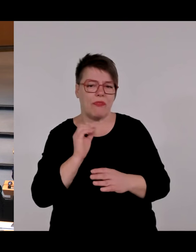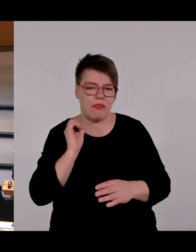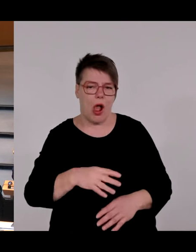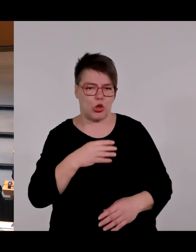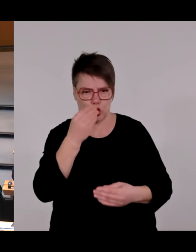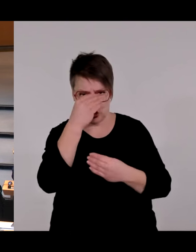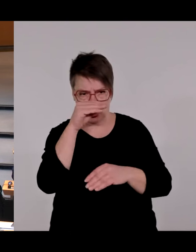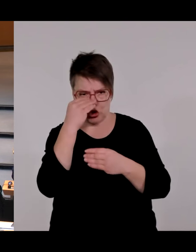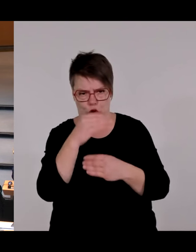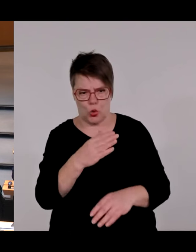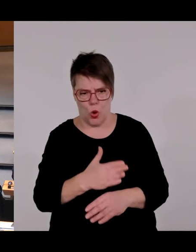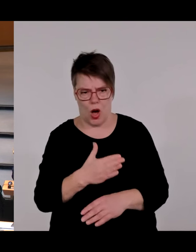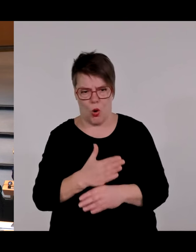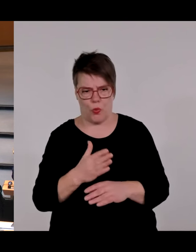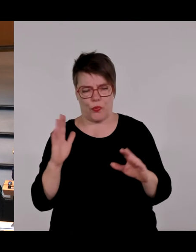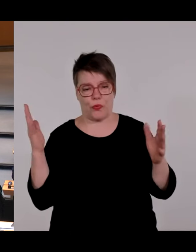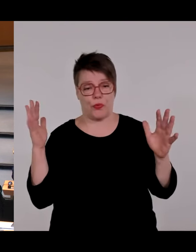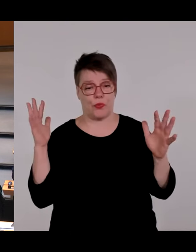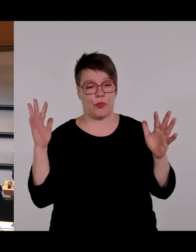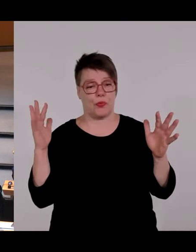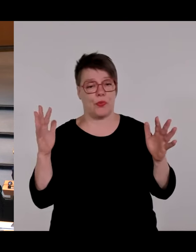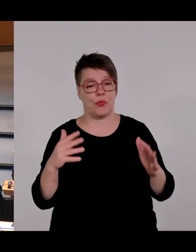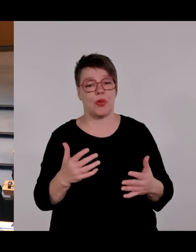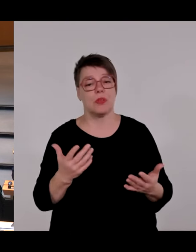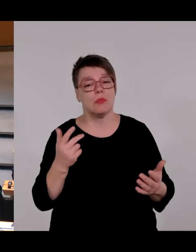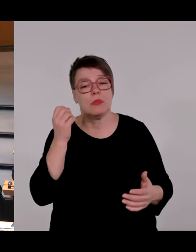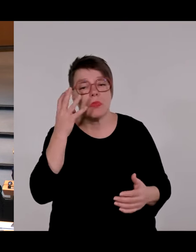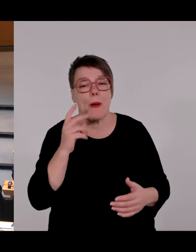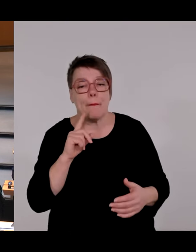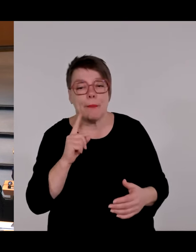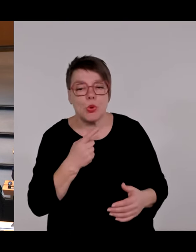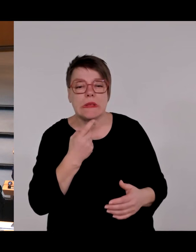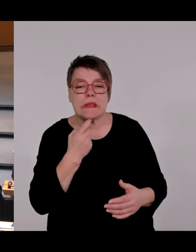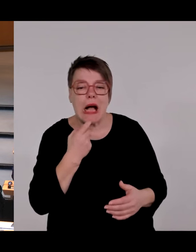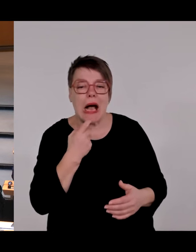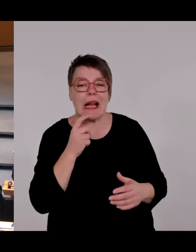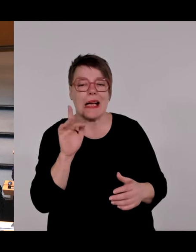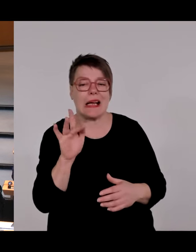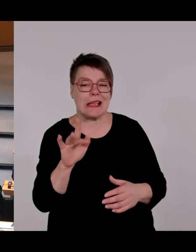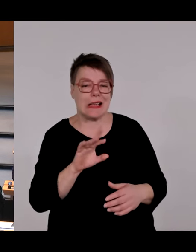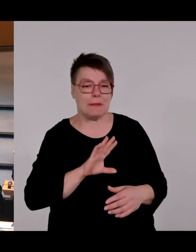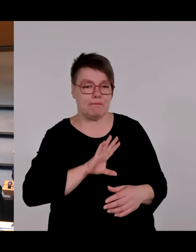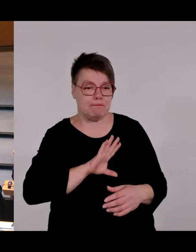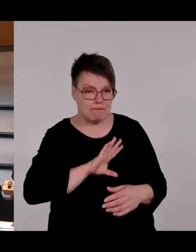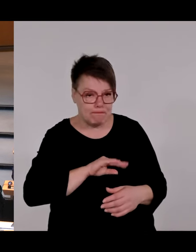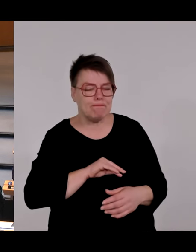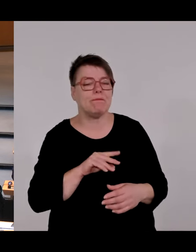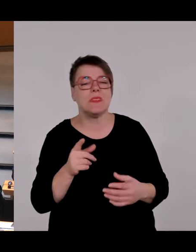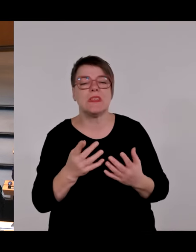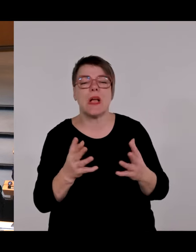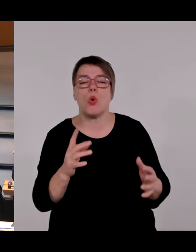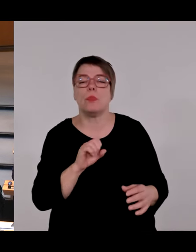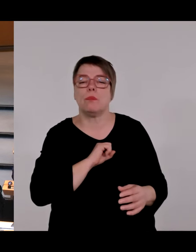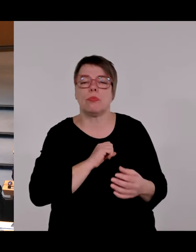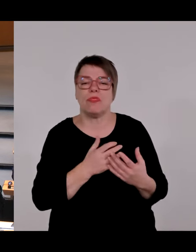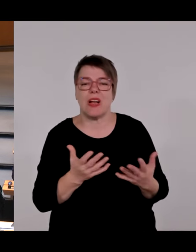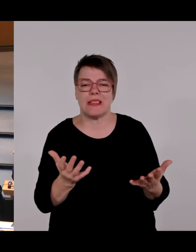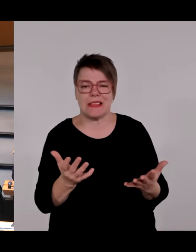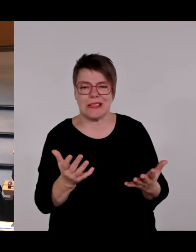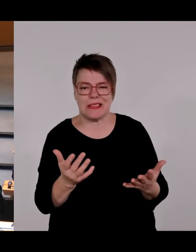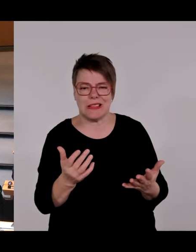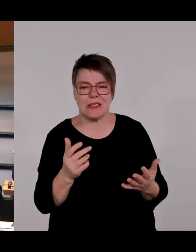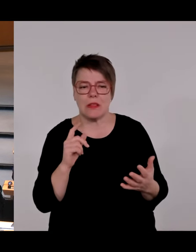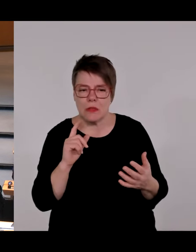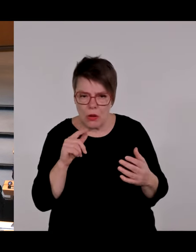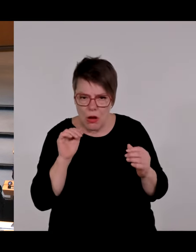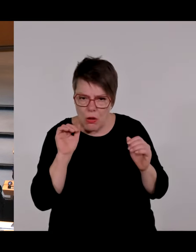oder die Begleitkriminalität des Drogenhandels reduzieren? Ja, das ist doch völlig klar. Und die Anwohnenden haben ihre Sorge bei diesem etwas